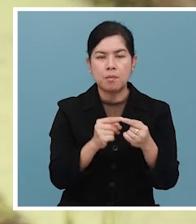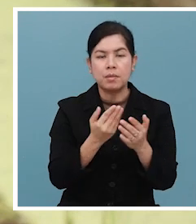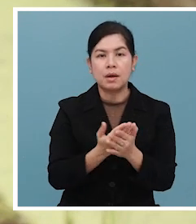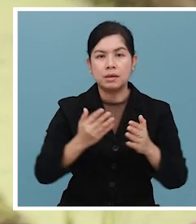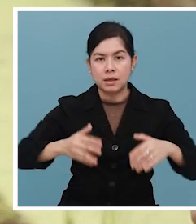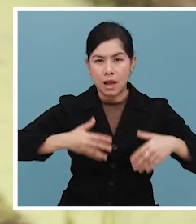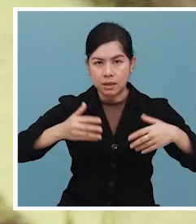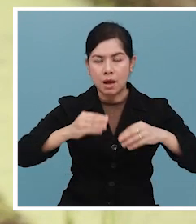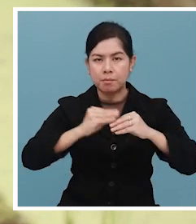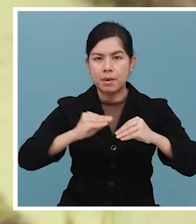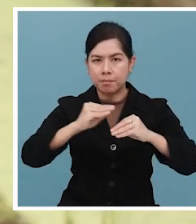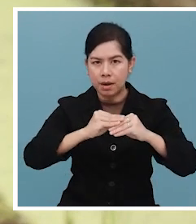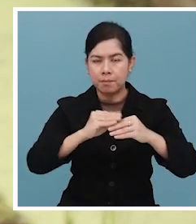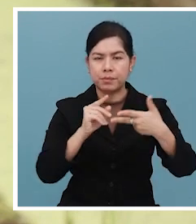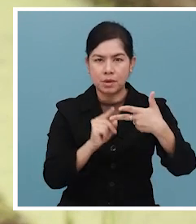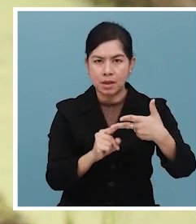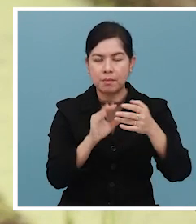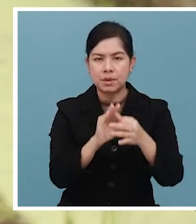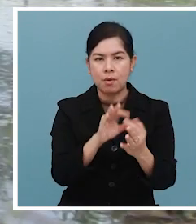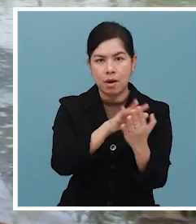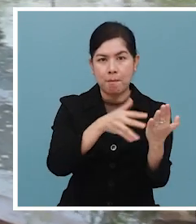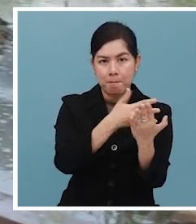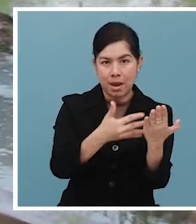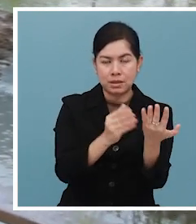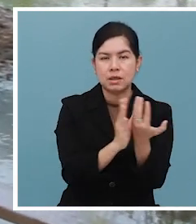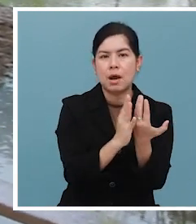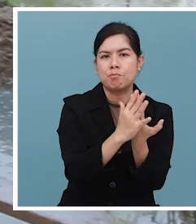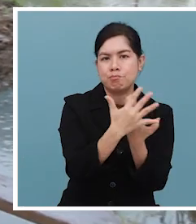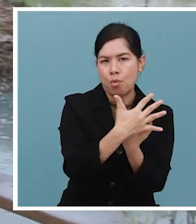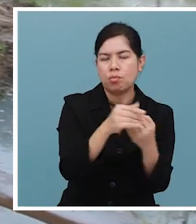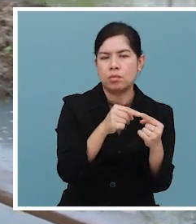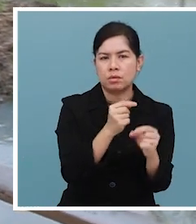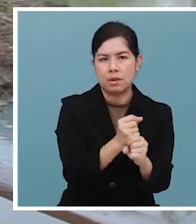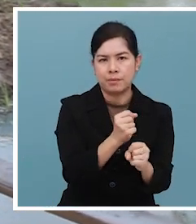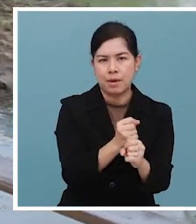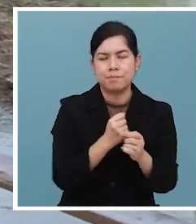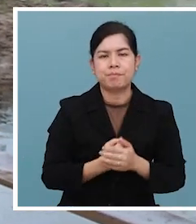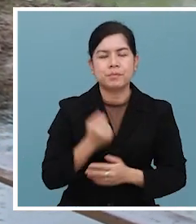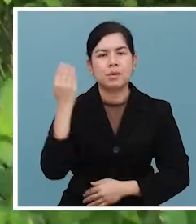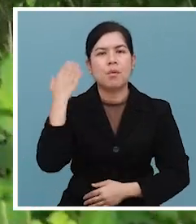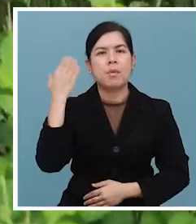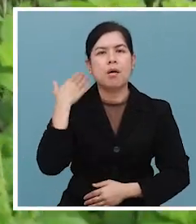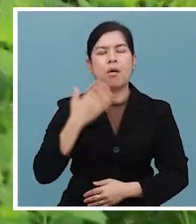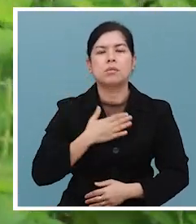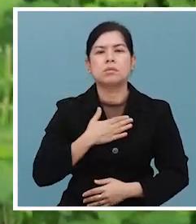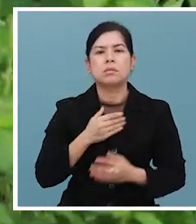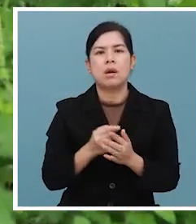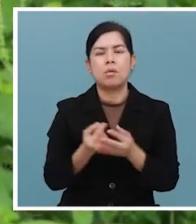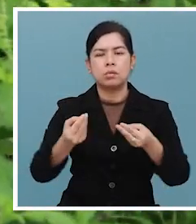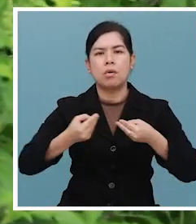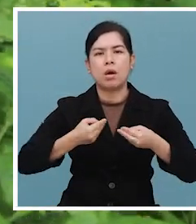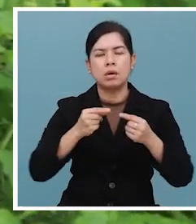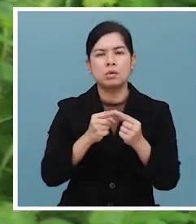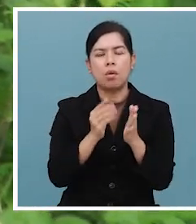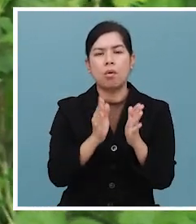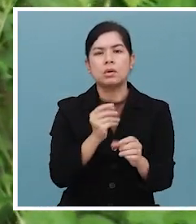ายได้เรามากขึ้น รายได้มากขึ้น 3ก็แผนการปลูกพอเราไปตลาดเองเราจะมีแผนทันที อ๋อเหรอ เมื่อก่อนเราเจ้าหน้าที่ให้เราทำแผนทำไม่ได้หร